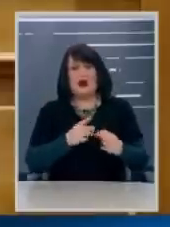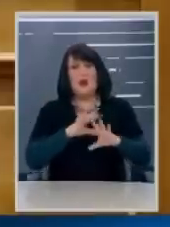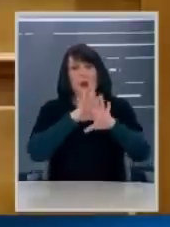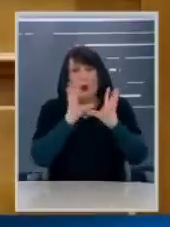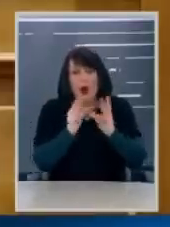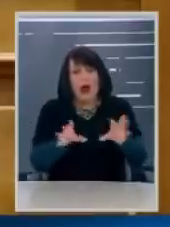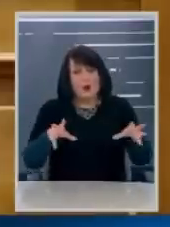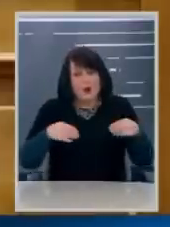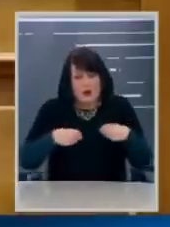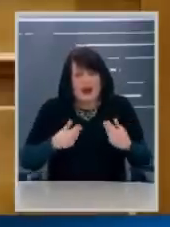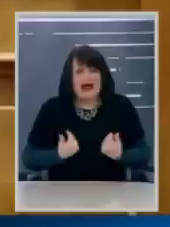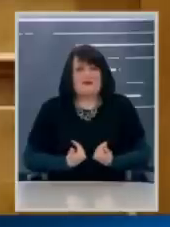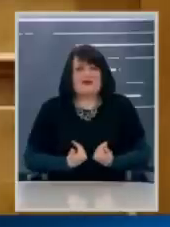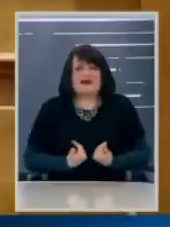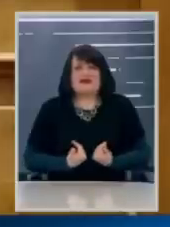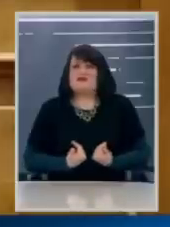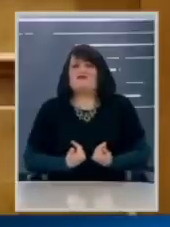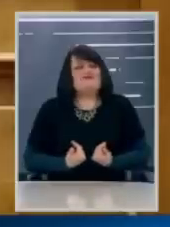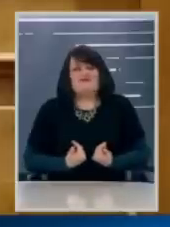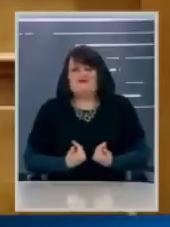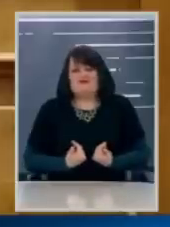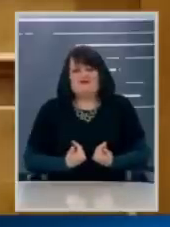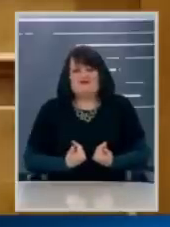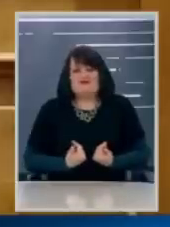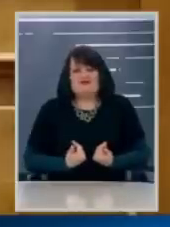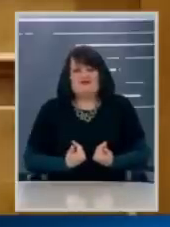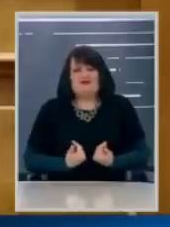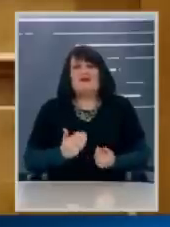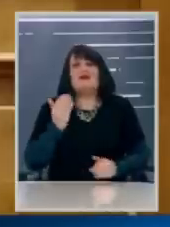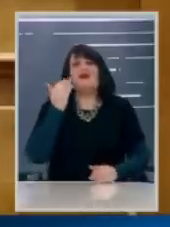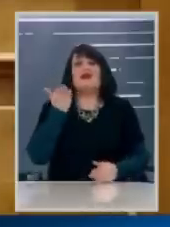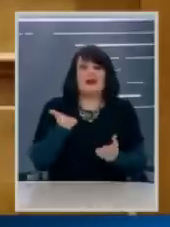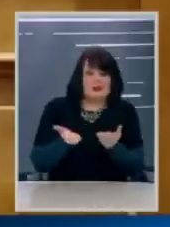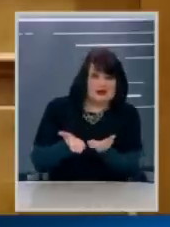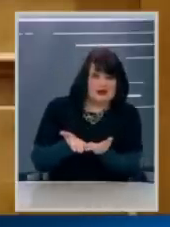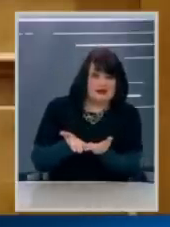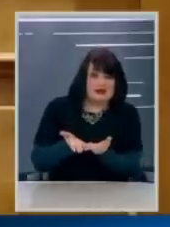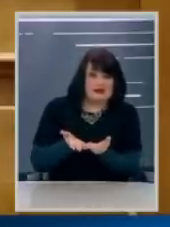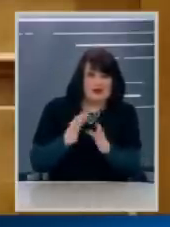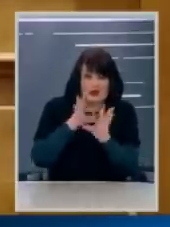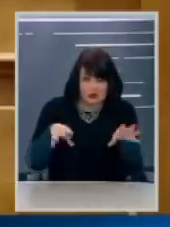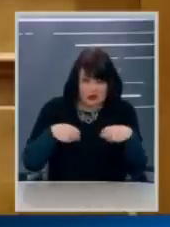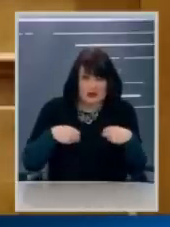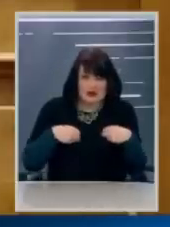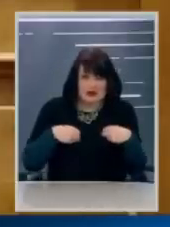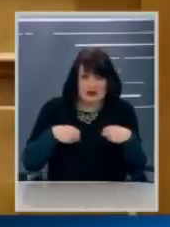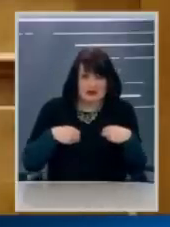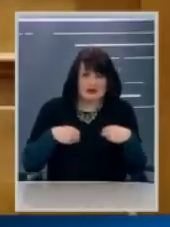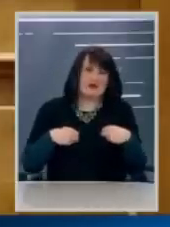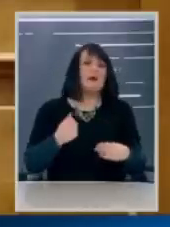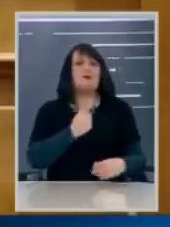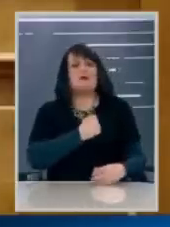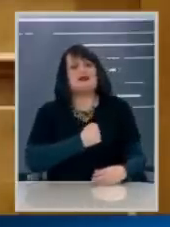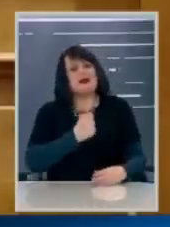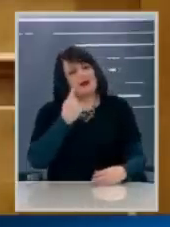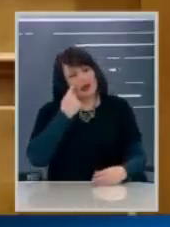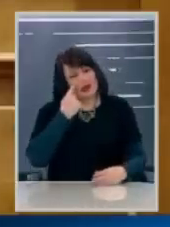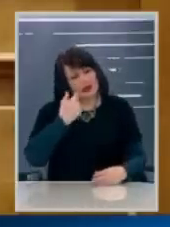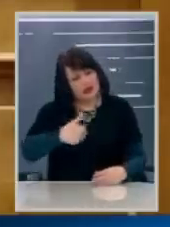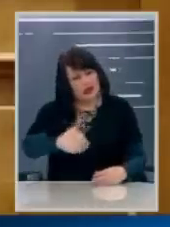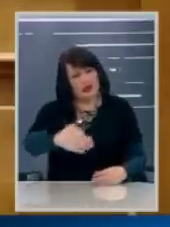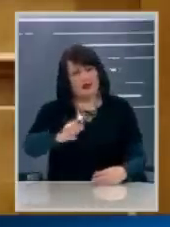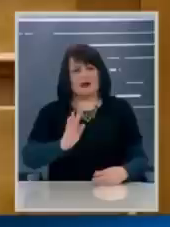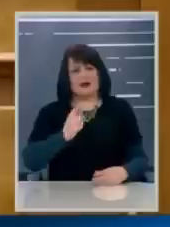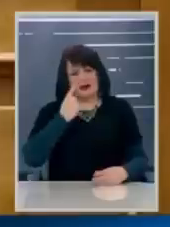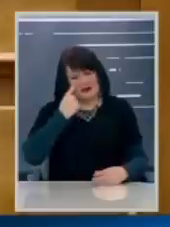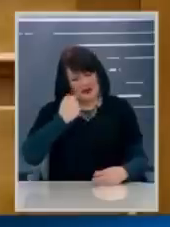όλα και απλά θα αμφιβάλλετε, κύριε Πάντζα, ότι θα τα δεχθούμε όλα? Απόψη μου θα το δούμε. Κοντός ψαλμός.